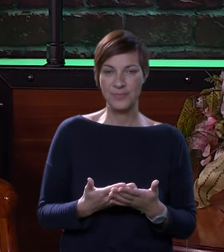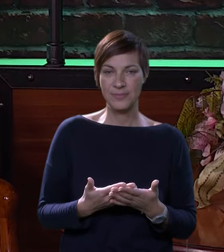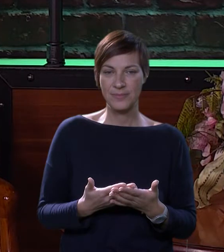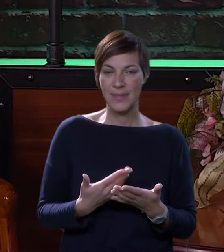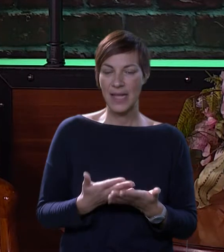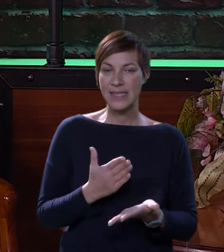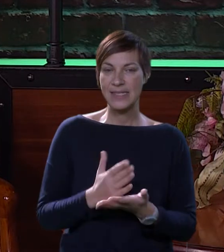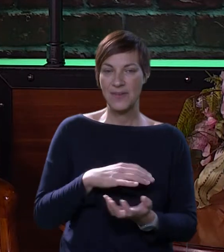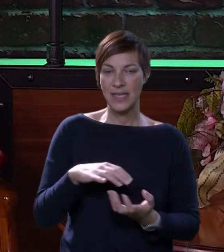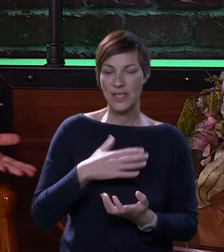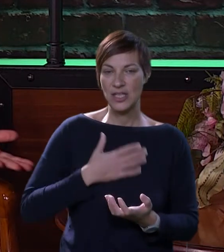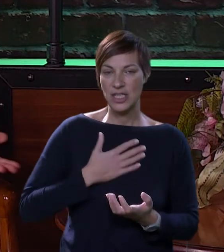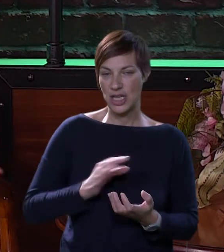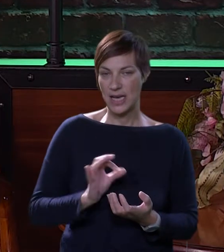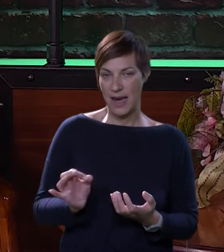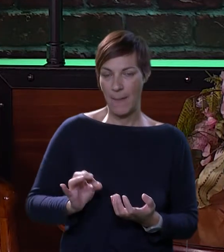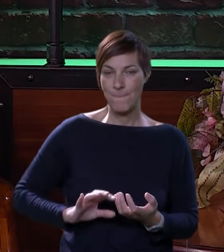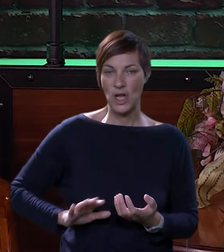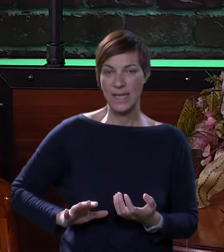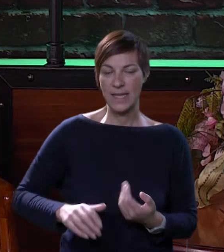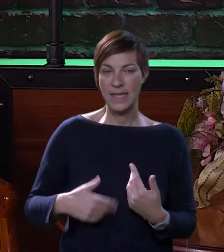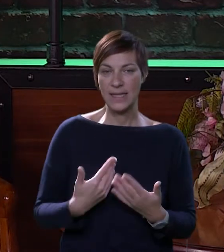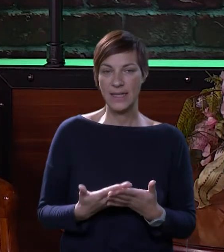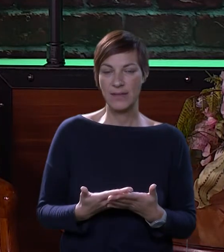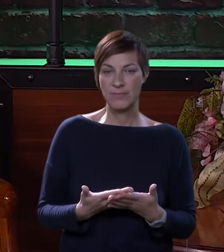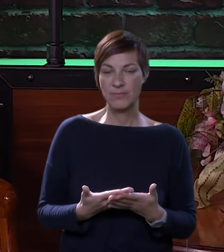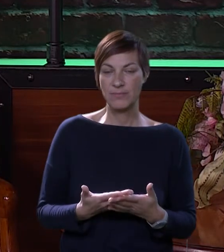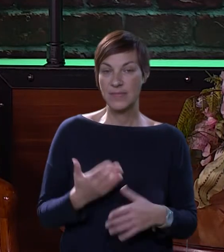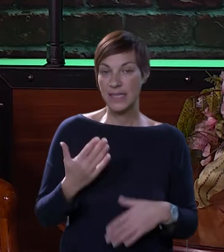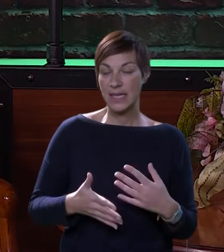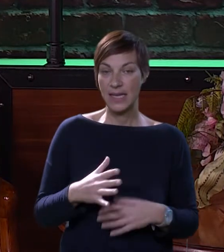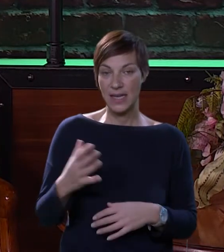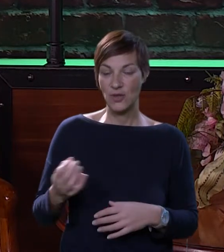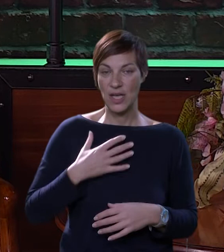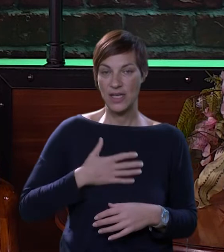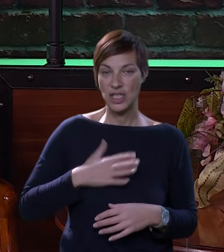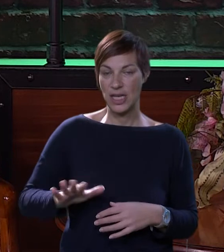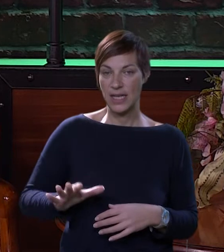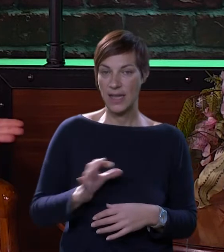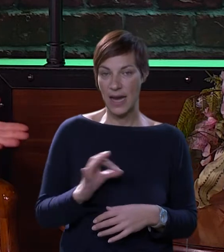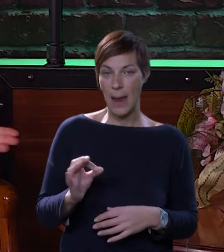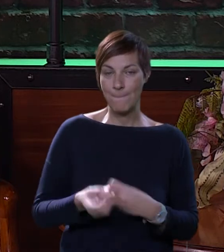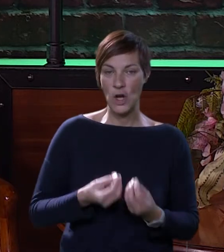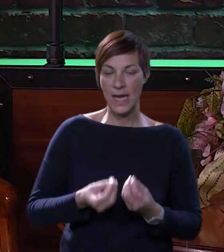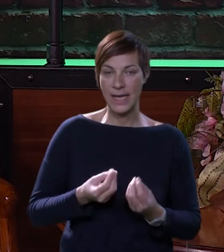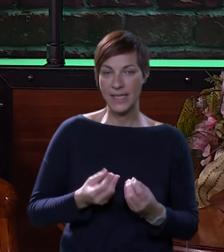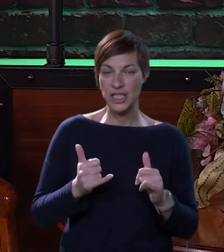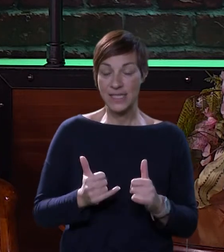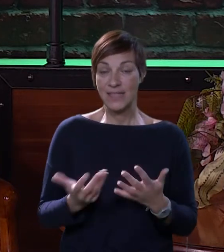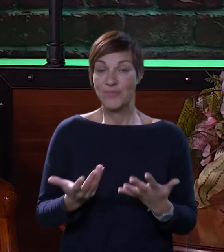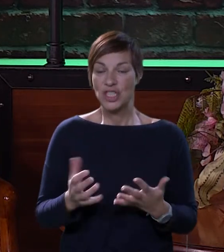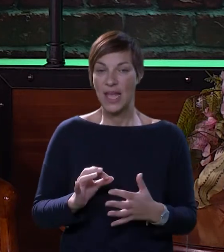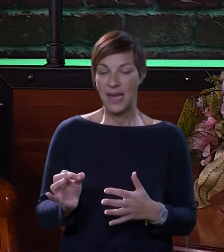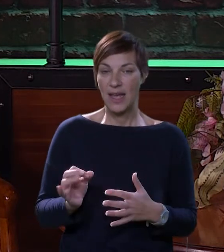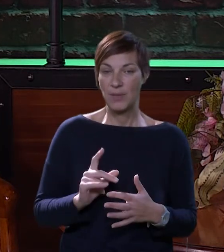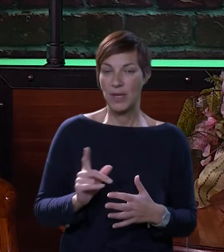zasigurno sigurno je da svaki roditelj želi najbolje svom djetetu i na kraju dana želi djetetu najbolje igračke. E sad, što je